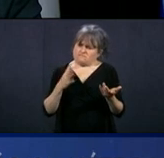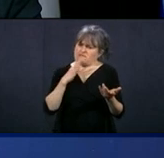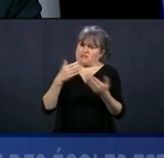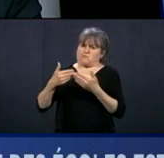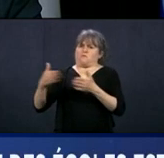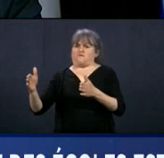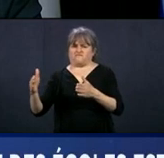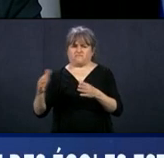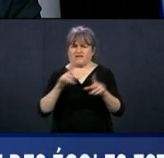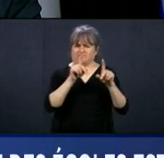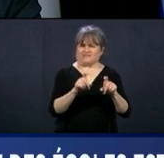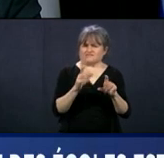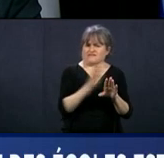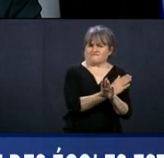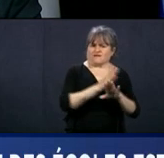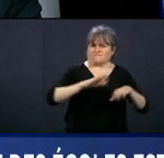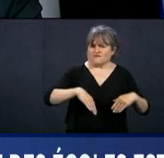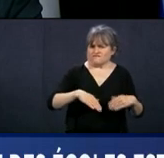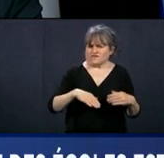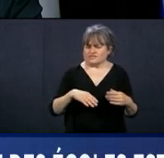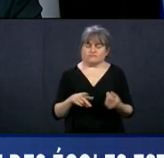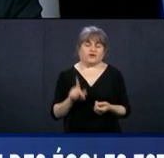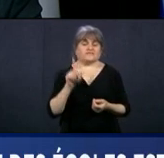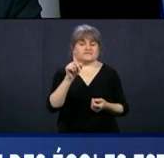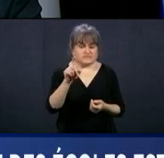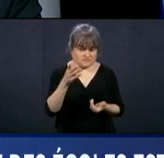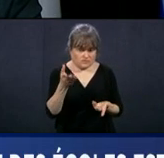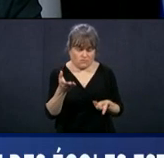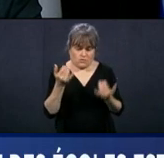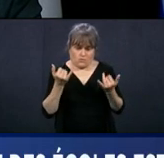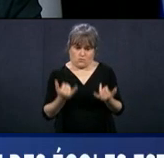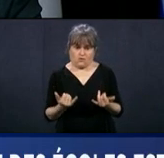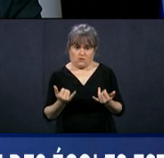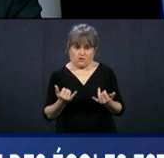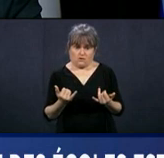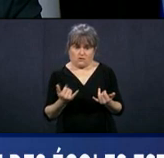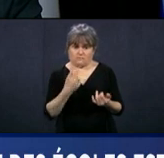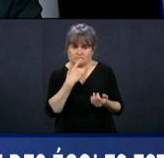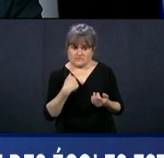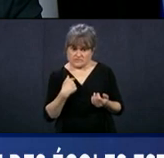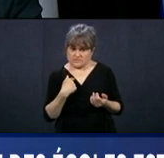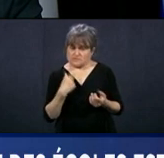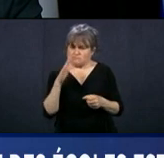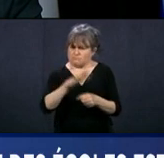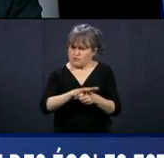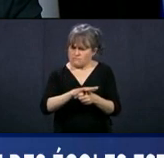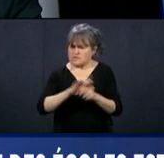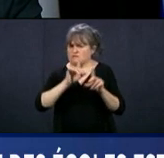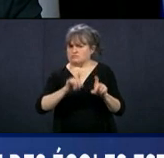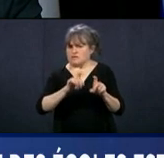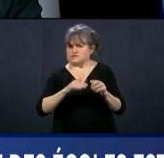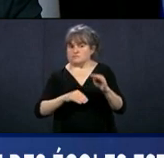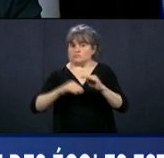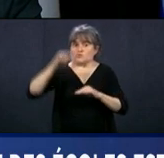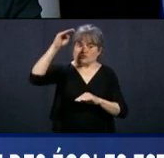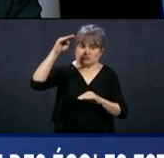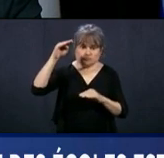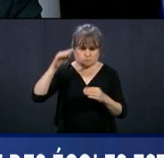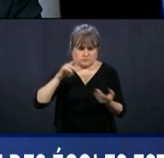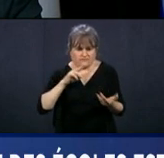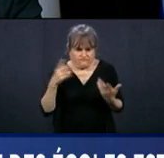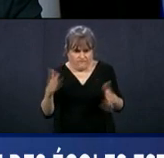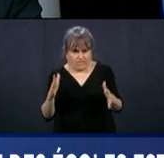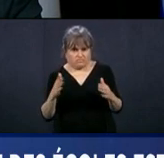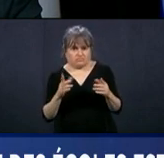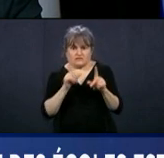comprendre. Là. Est-ce qu'on est en train, effectivement, d'augmenter le nombre de tests? Puis est-ce que ça donne, effectivement, des résultats de telle